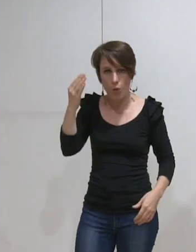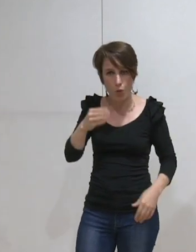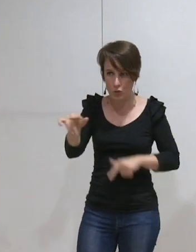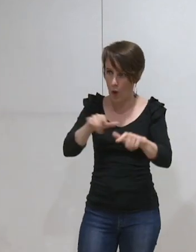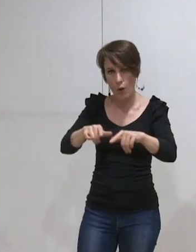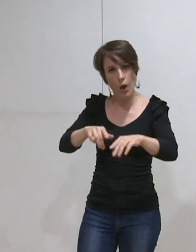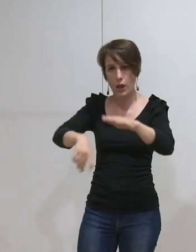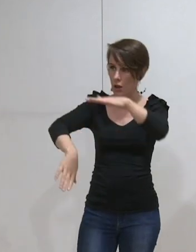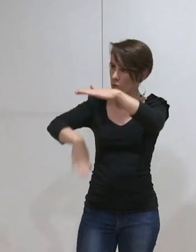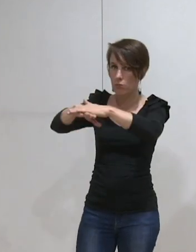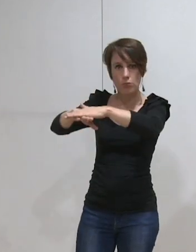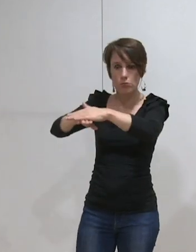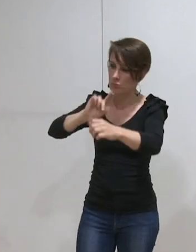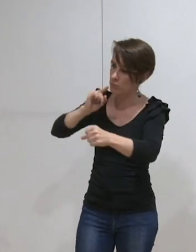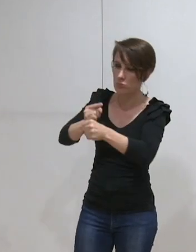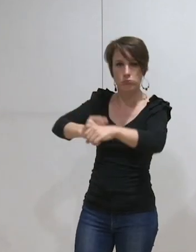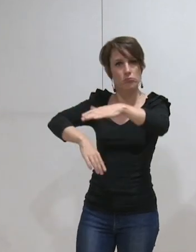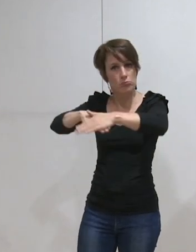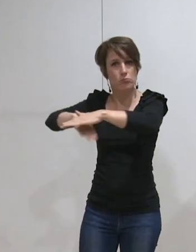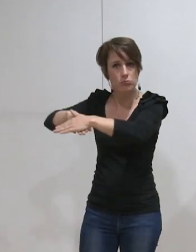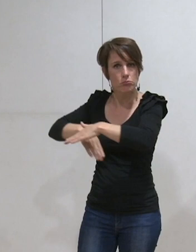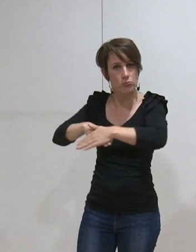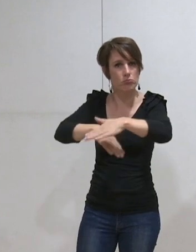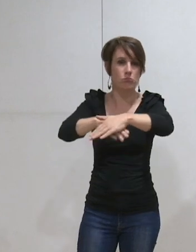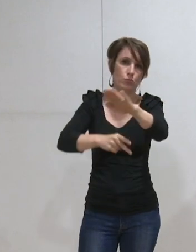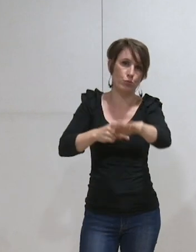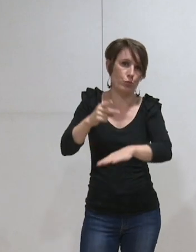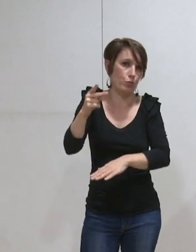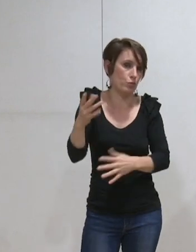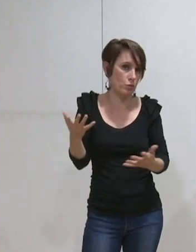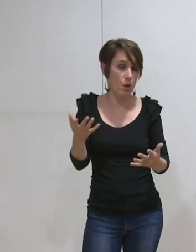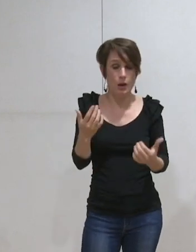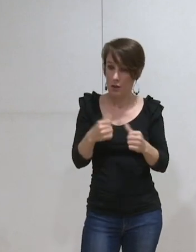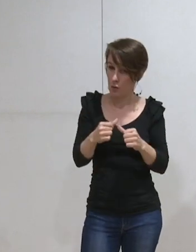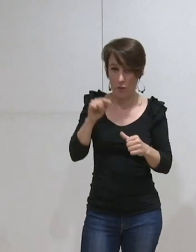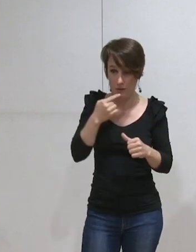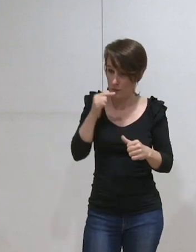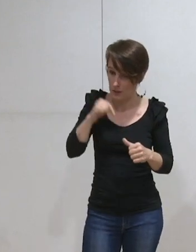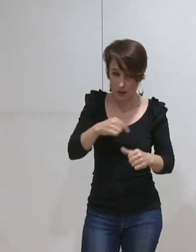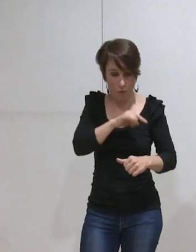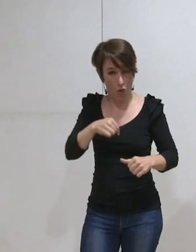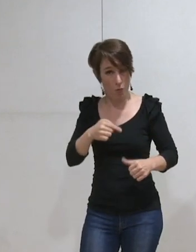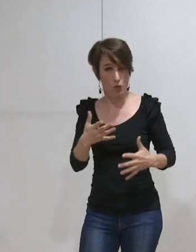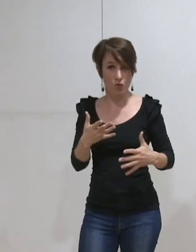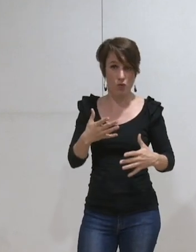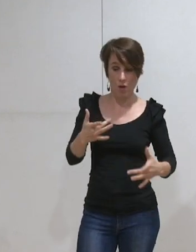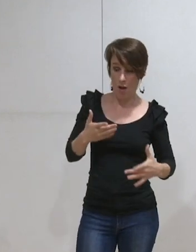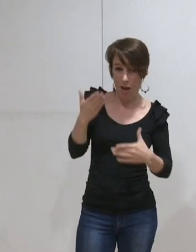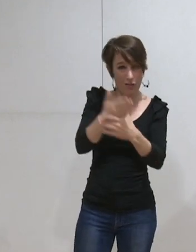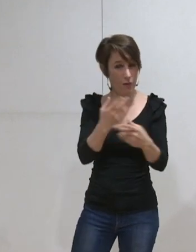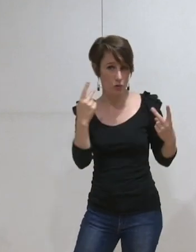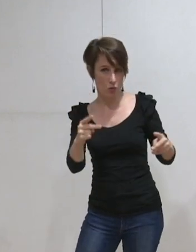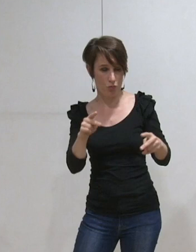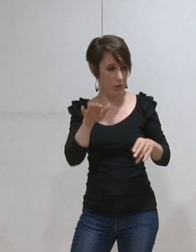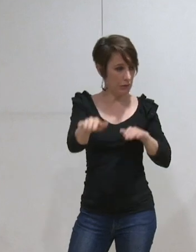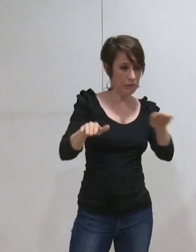besoin de d'acteur public autour de ce de ce logement social un besoin également pour que les fruits de ce logement